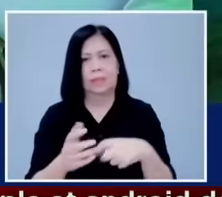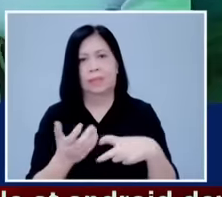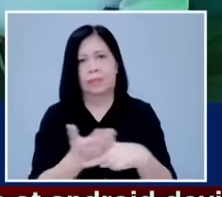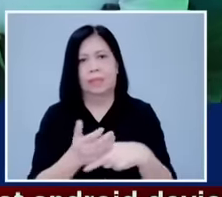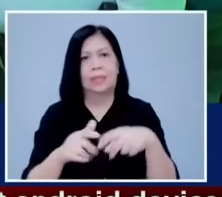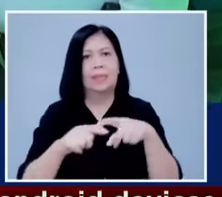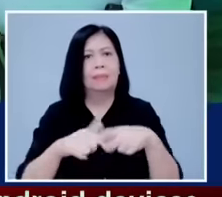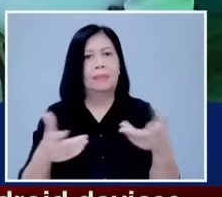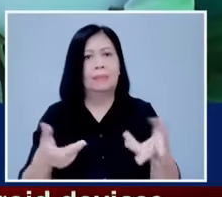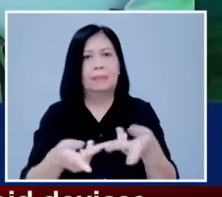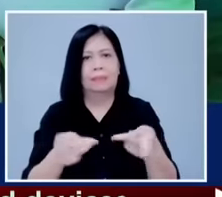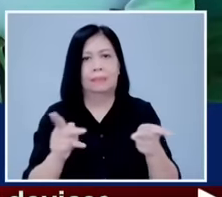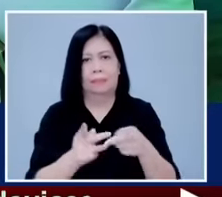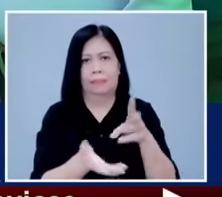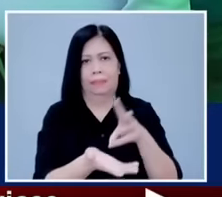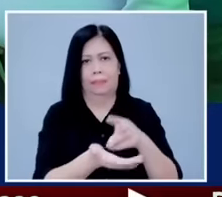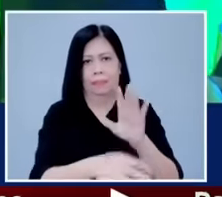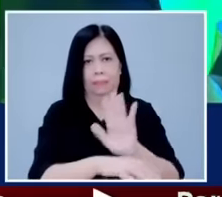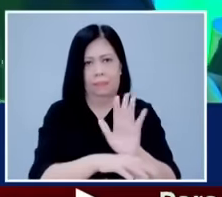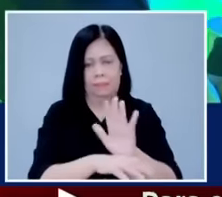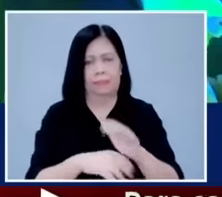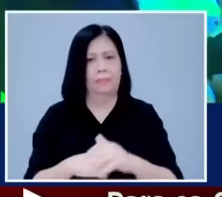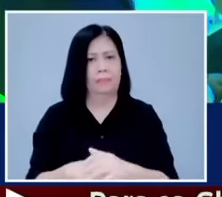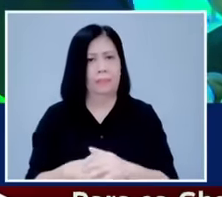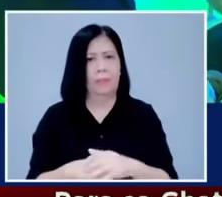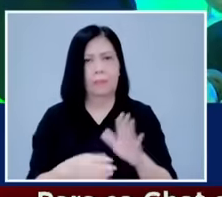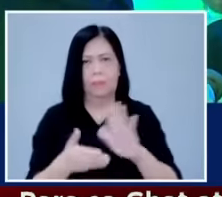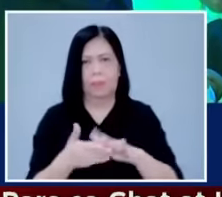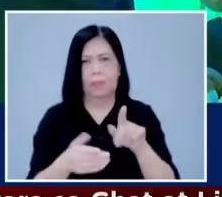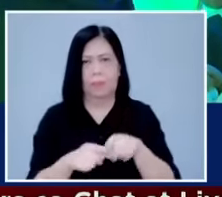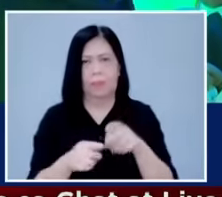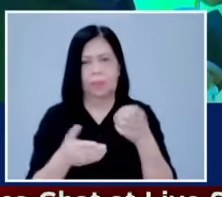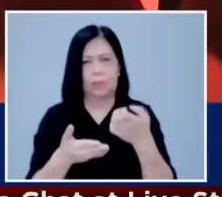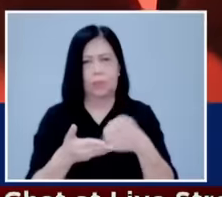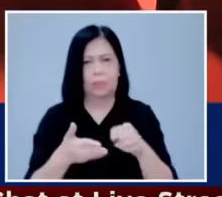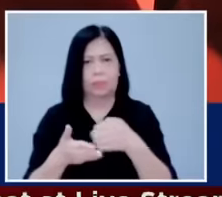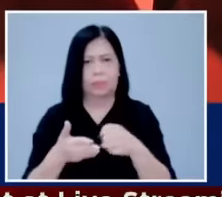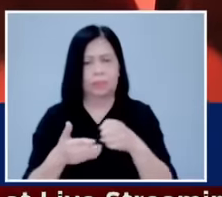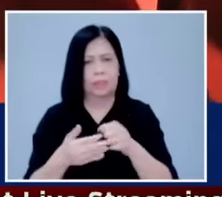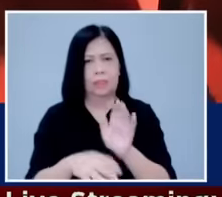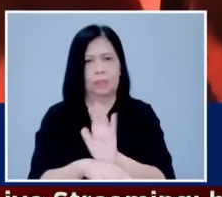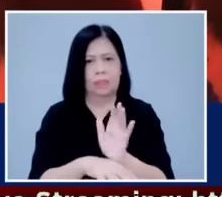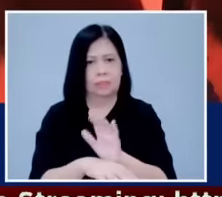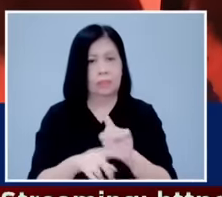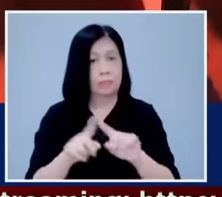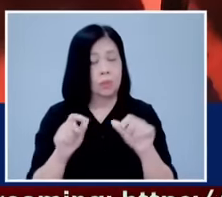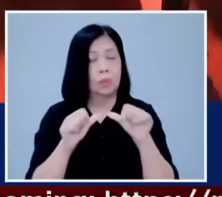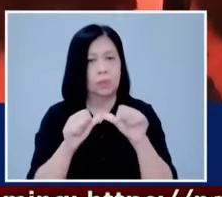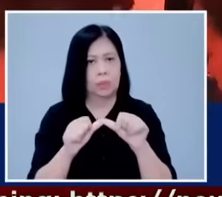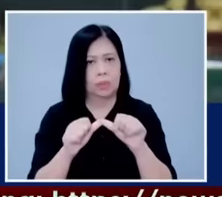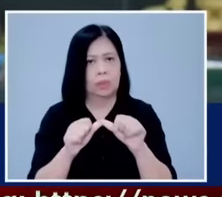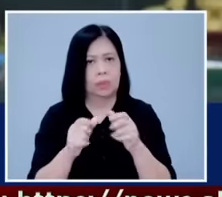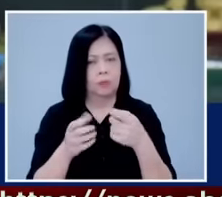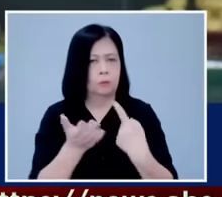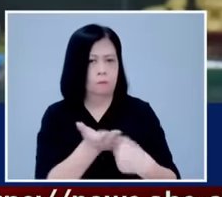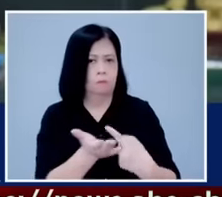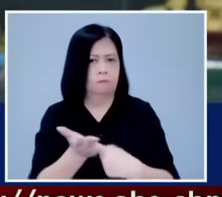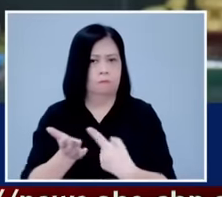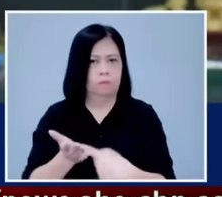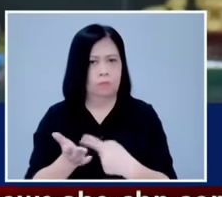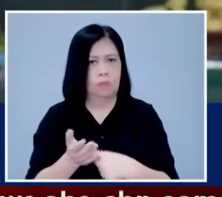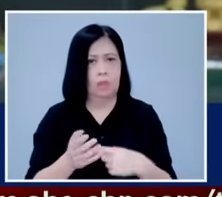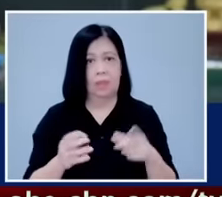depende sa lokasyon. Malaki rin aniya ang gastos ng cinema operators pero patuloy nila itong pag-uusapan. Yung